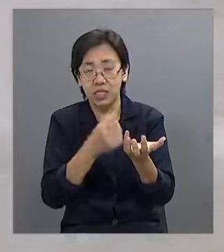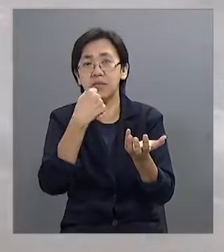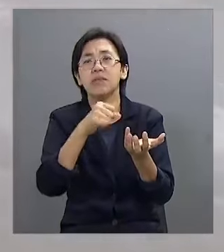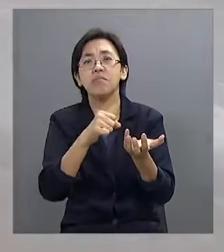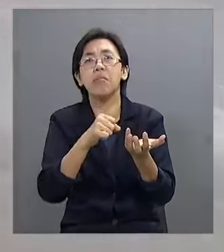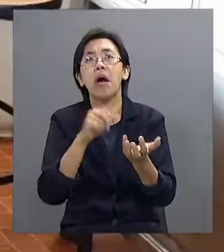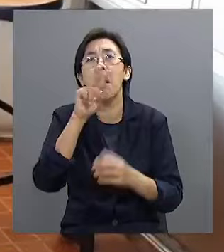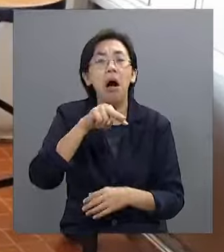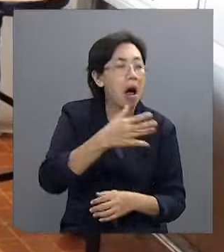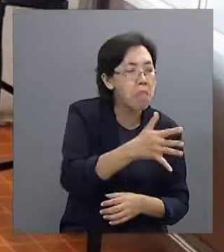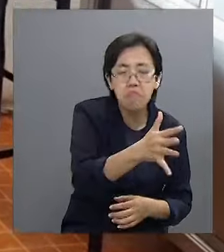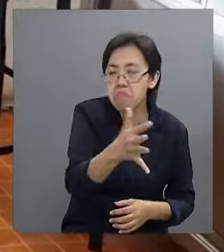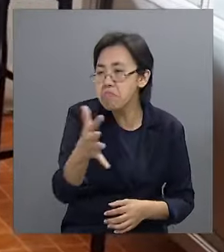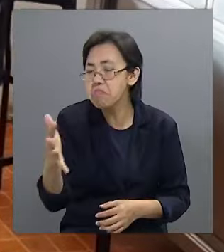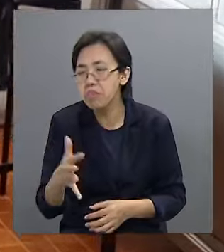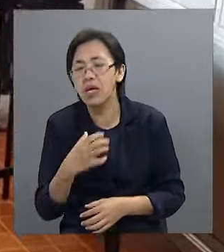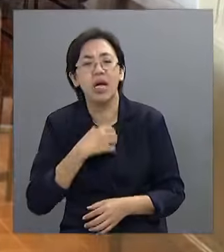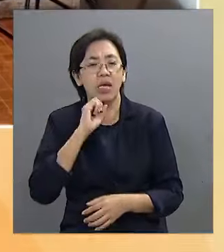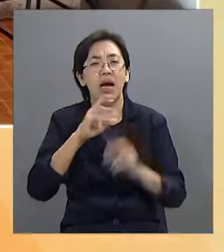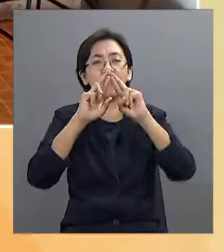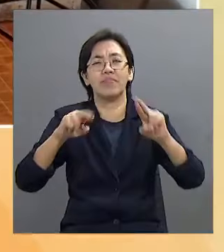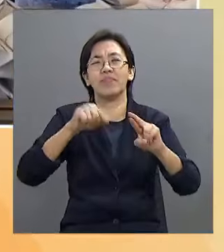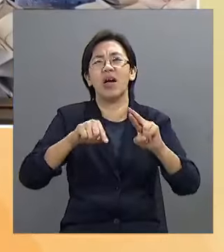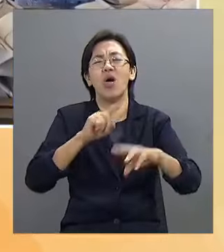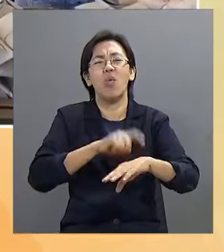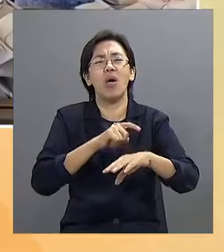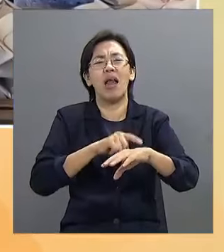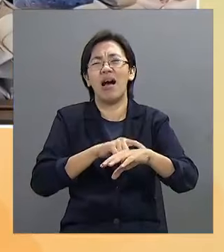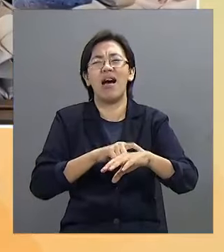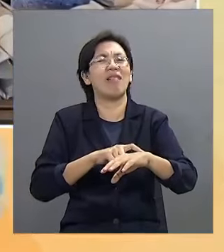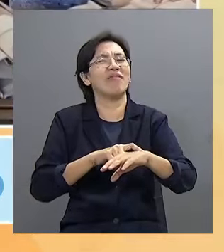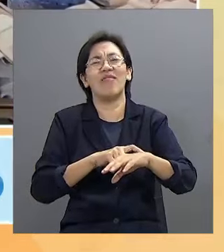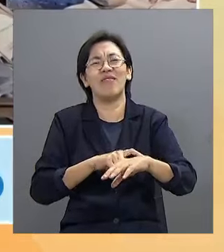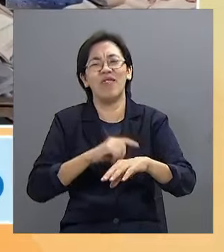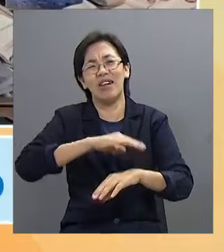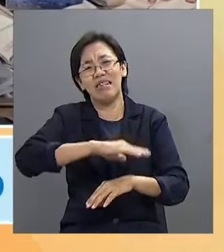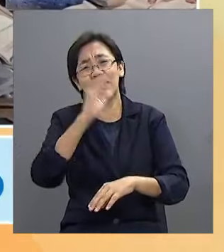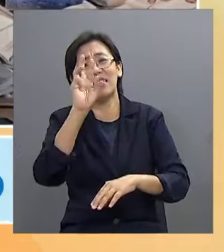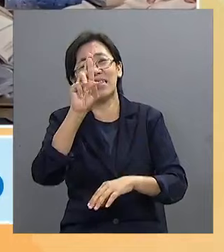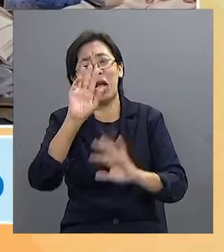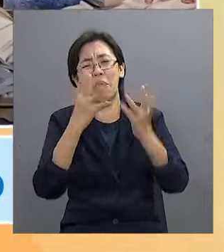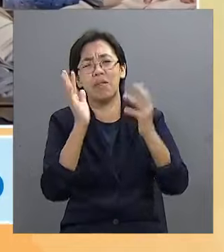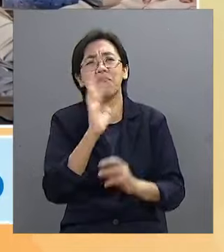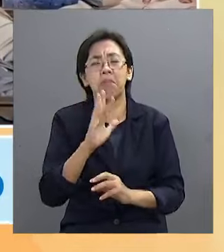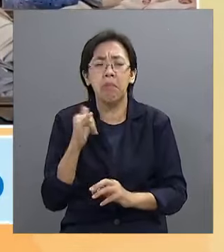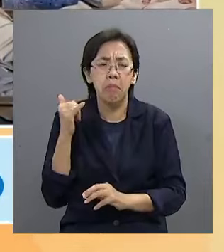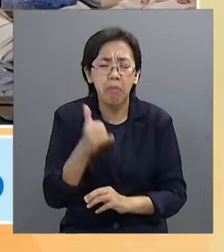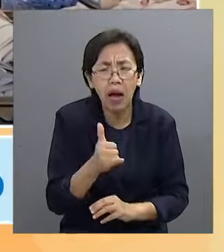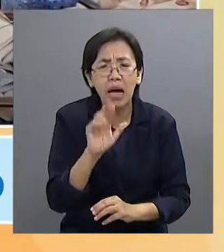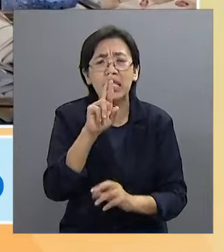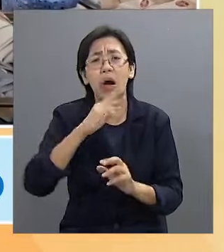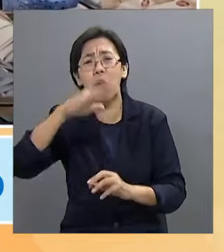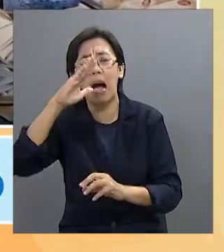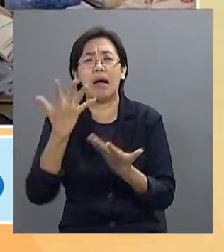จริงๆแล้วอยากจะบอกเจ้าของร้านว่าขยายเวลาได้ไหมคะต่อเวลาได้ไหมนะคะจะได้บางทีบางคนไปไม่ทันจะได้แบบมี10บาท แ